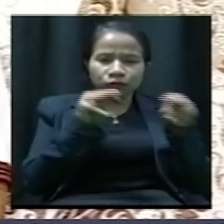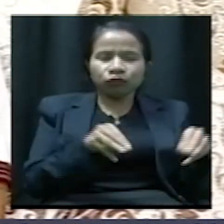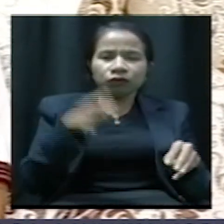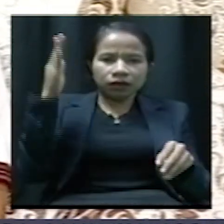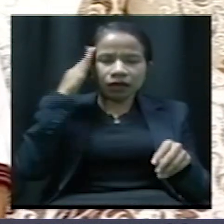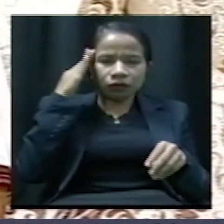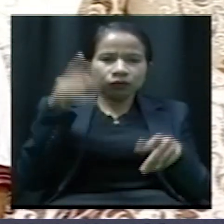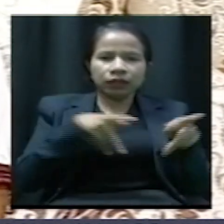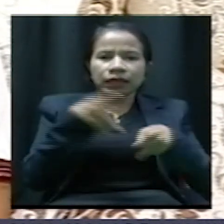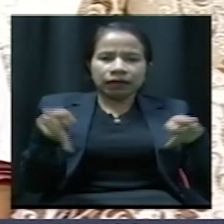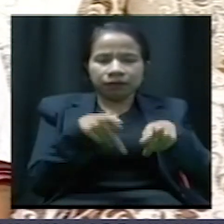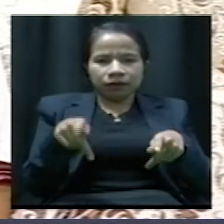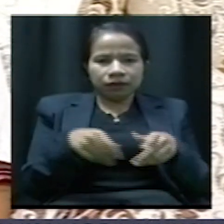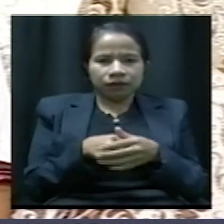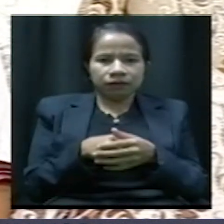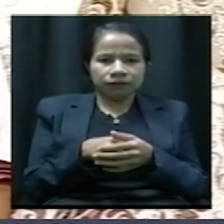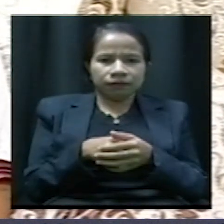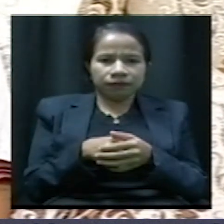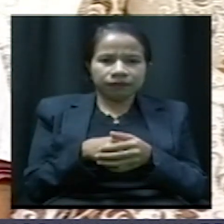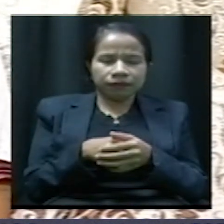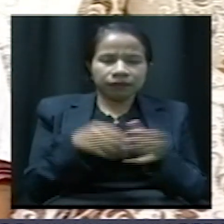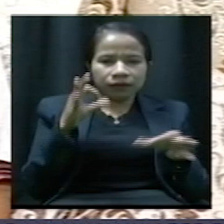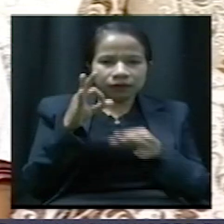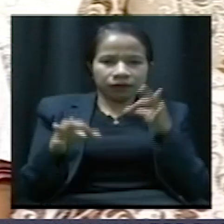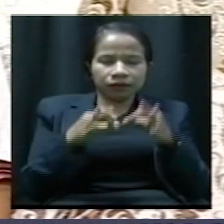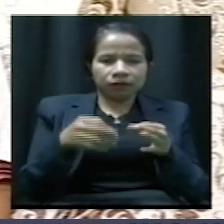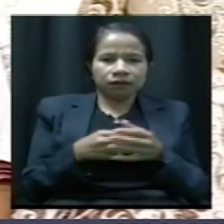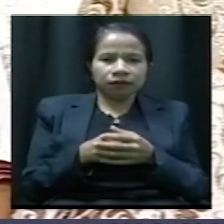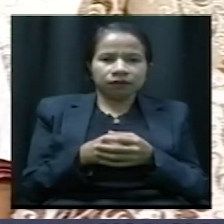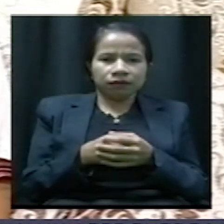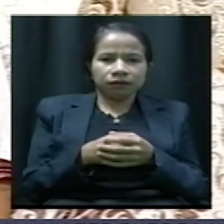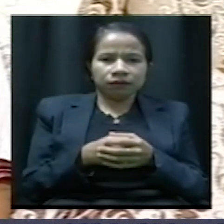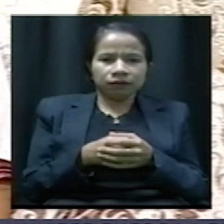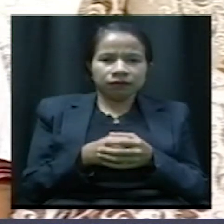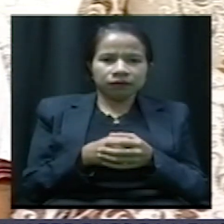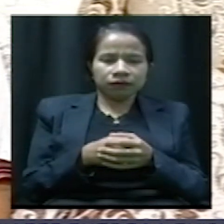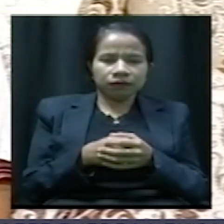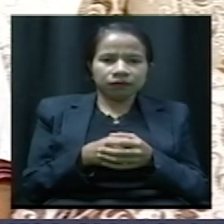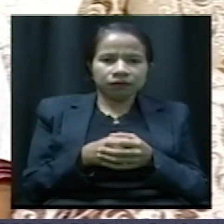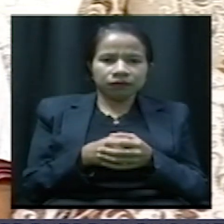ohi ite dia mudah ulu kita nia pensamento. I alen de idane tenki